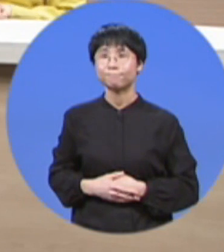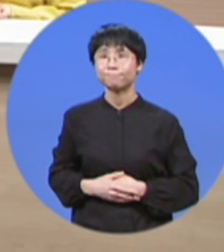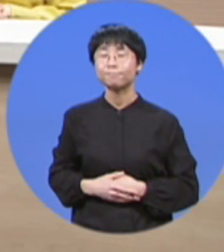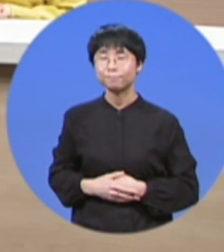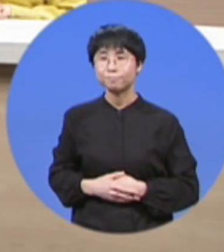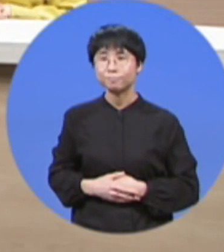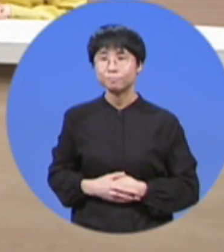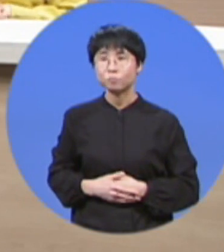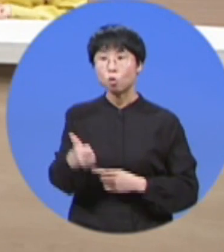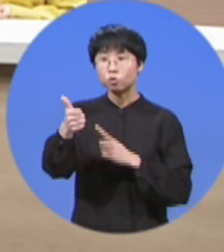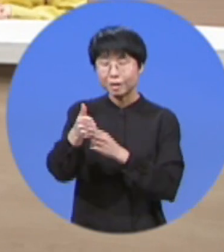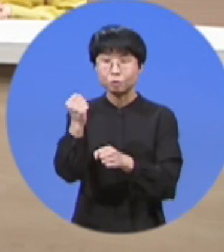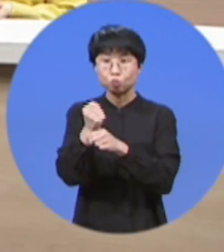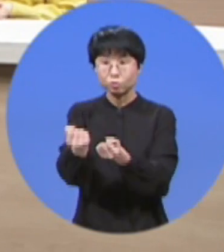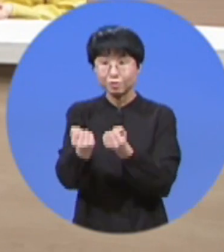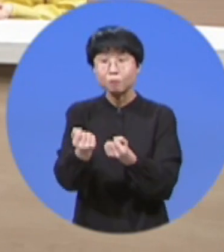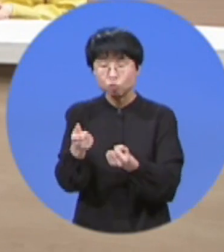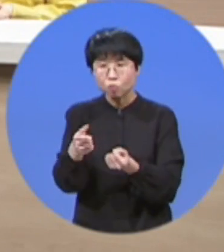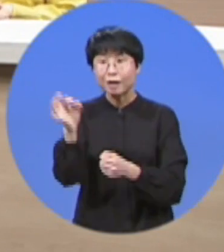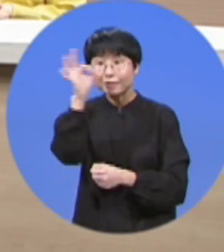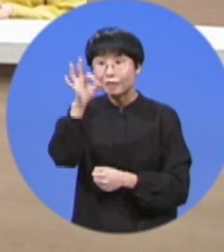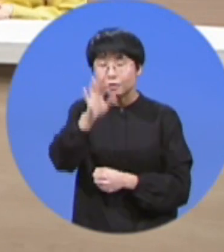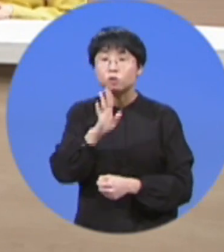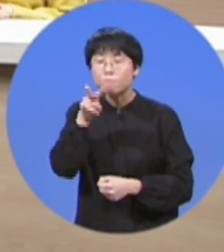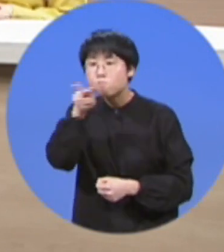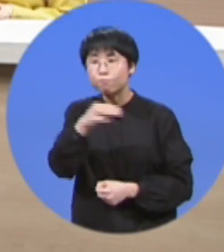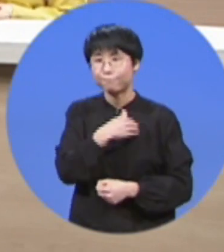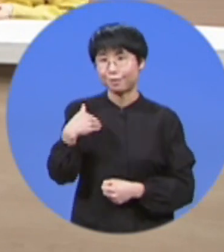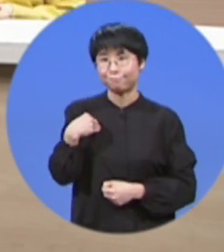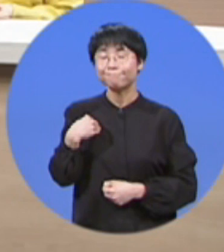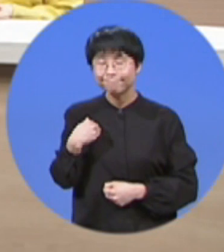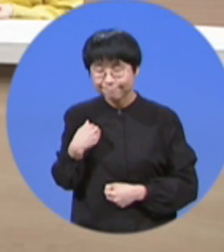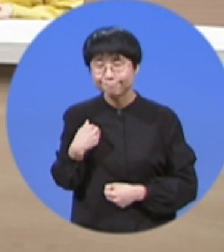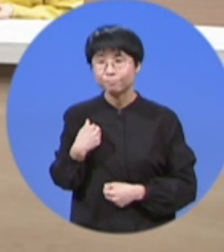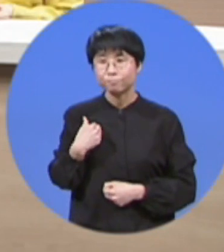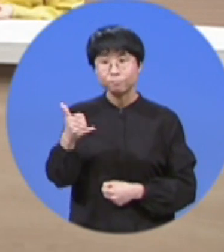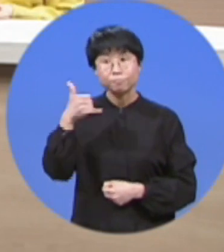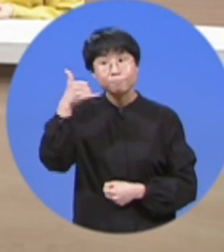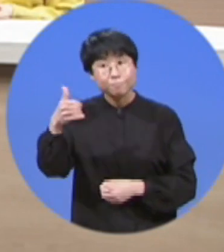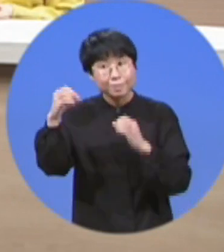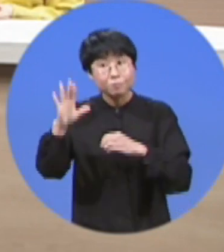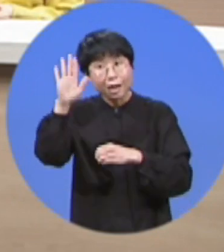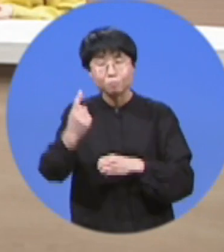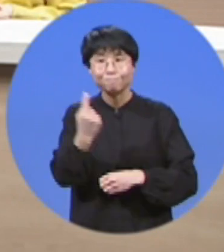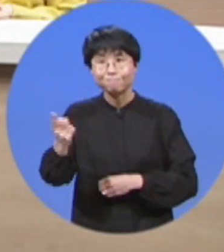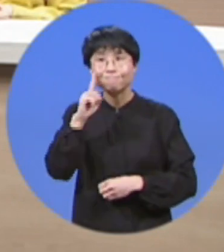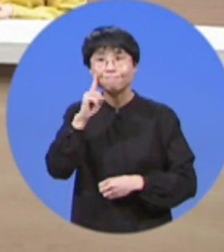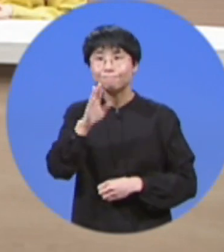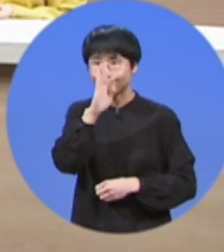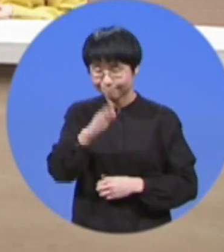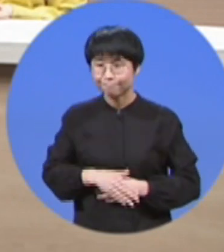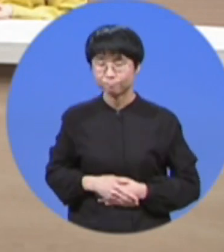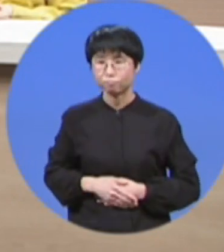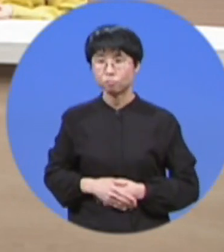大谷さんの作る差し物家具はギャラリーで実際に見ることができますので、お問い合わせの上お出かけください。 また千